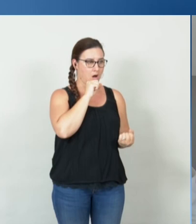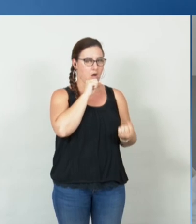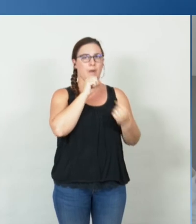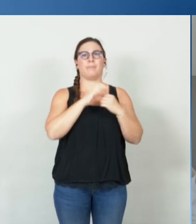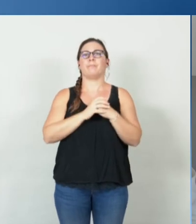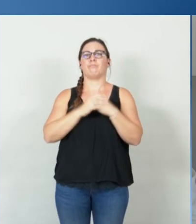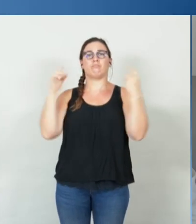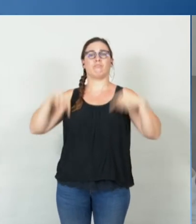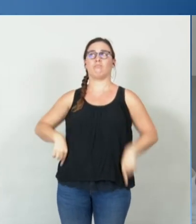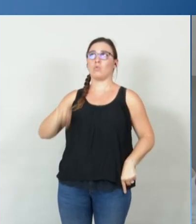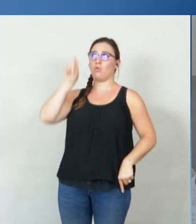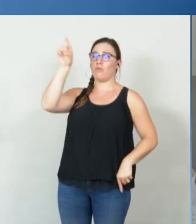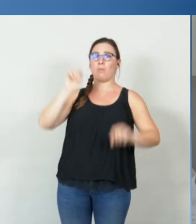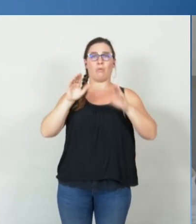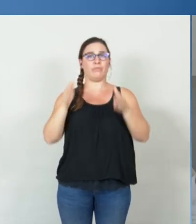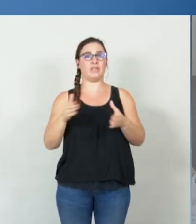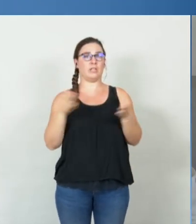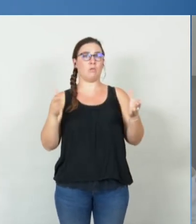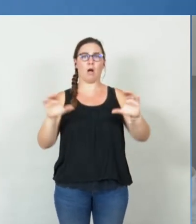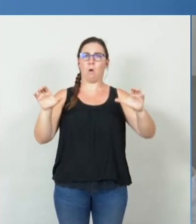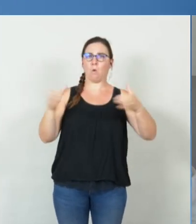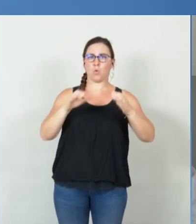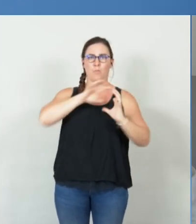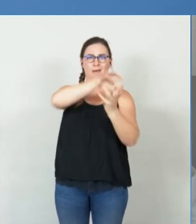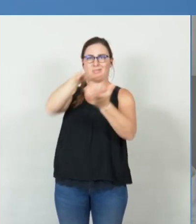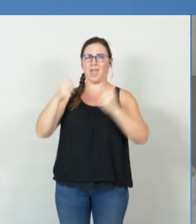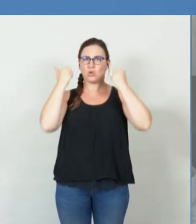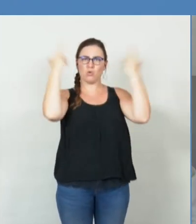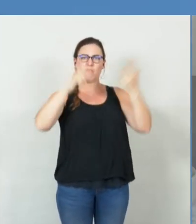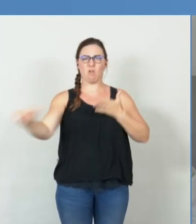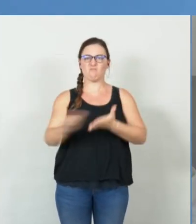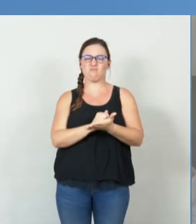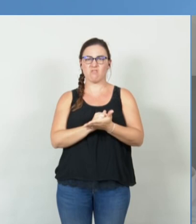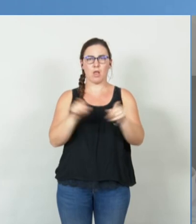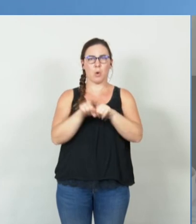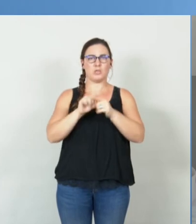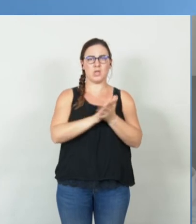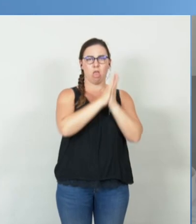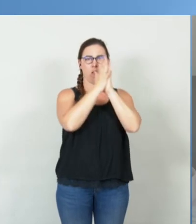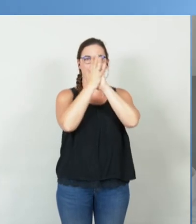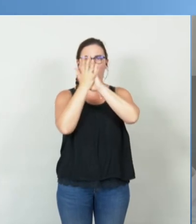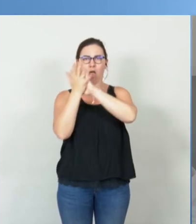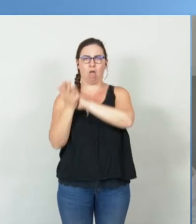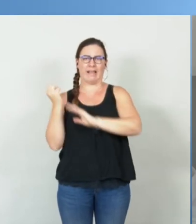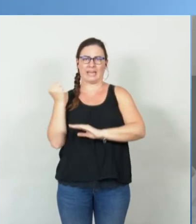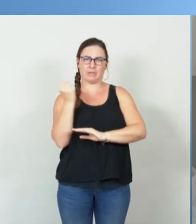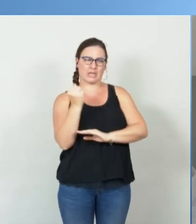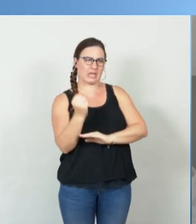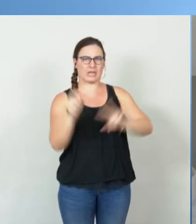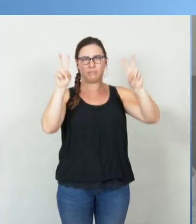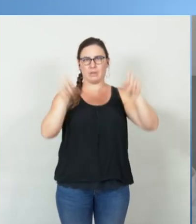gouvernement lui décide de dissoudre les soulèvements de la terre et de criminaliser petit à petit les militants